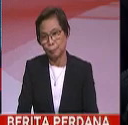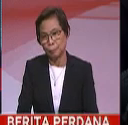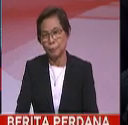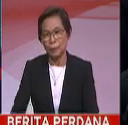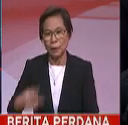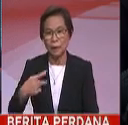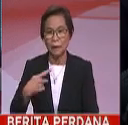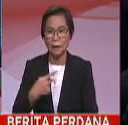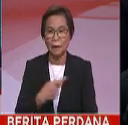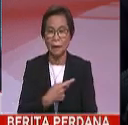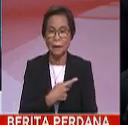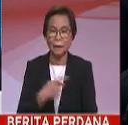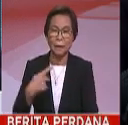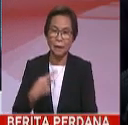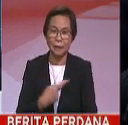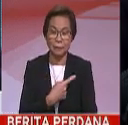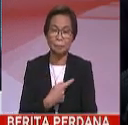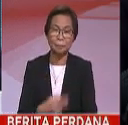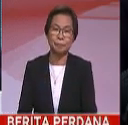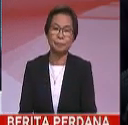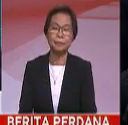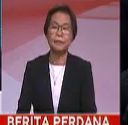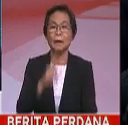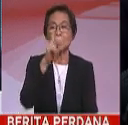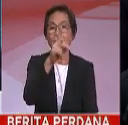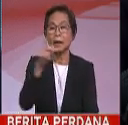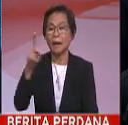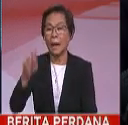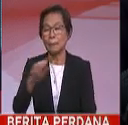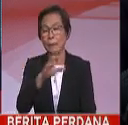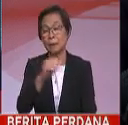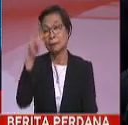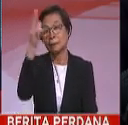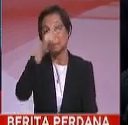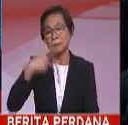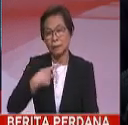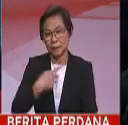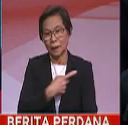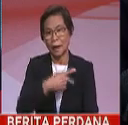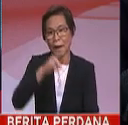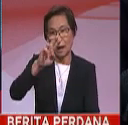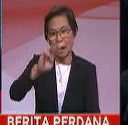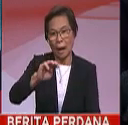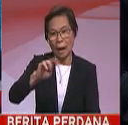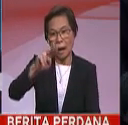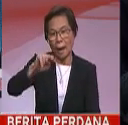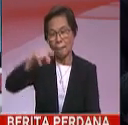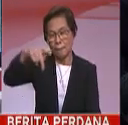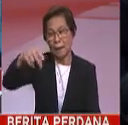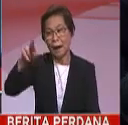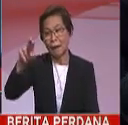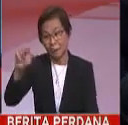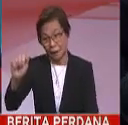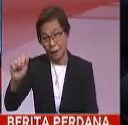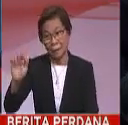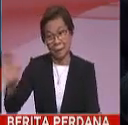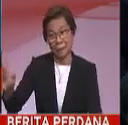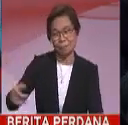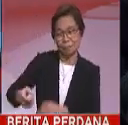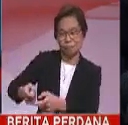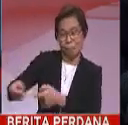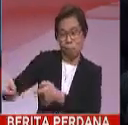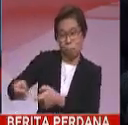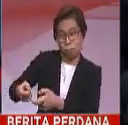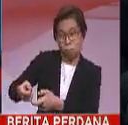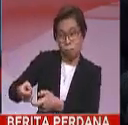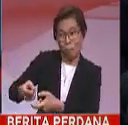Ya, kita di peringkat KKM dan kerajaan, kita ada NPRA, dia panggil National Pharmaceutical Regulatory Agency,